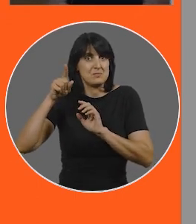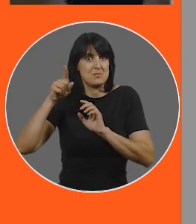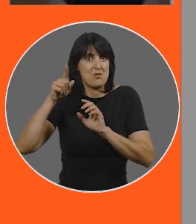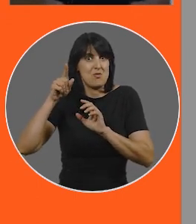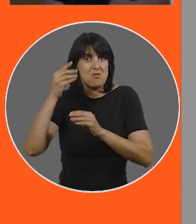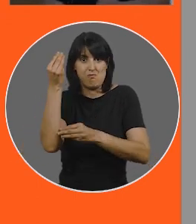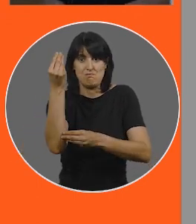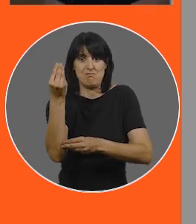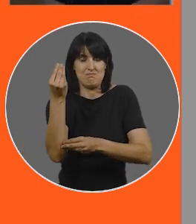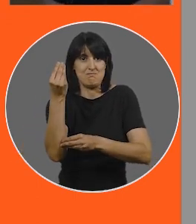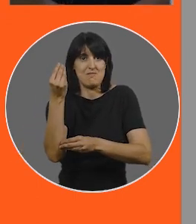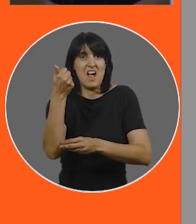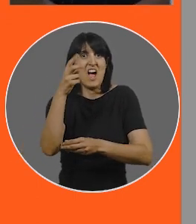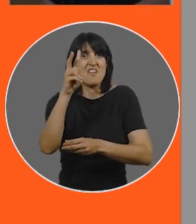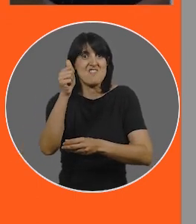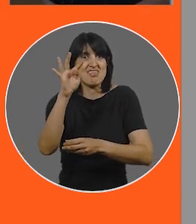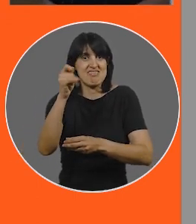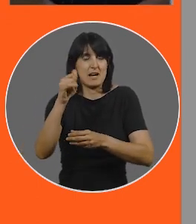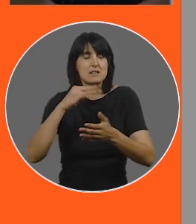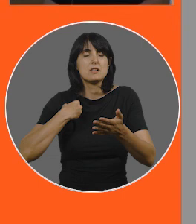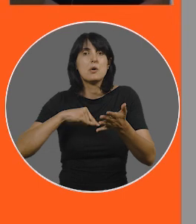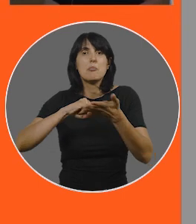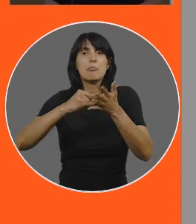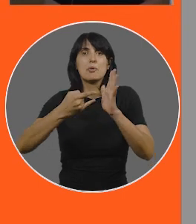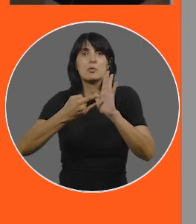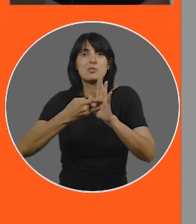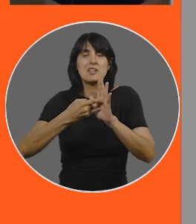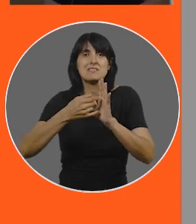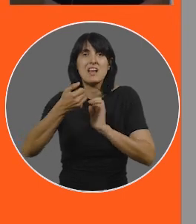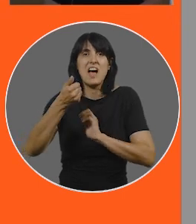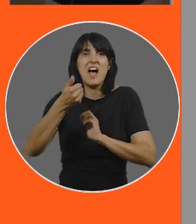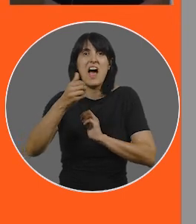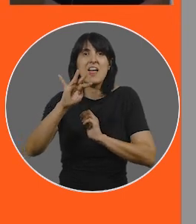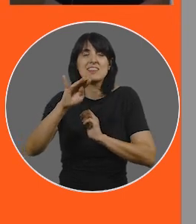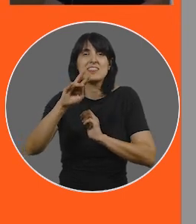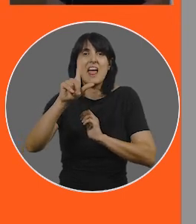que teníem els vídeos d'aquest projecte, era el projecte